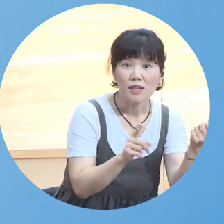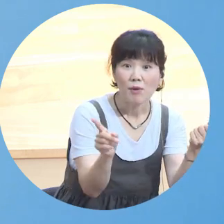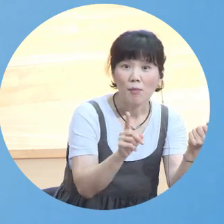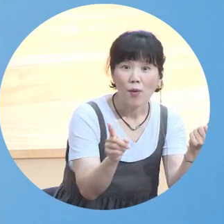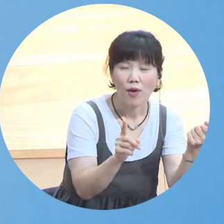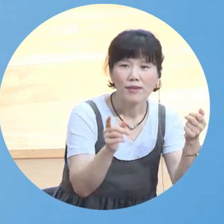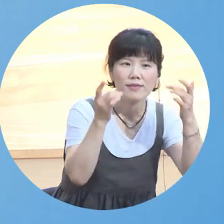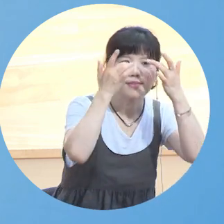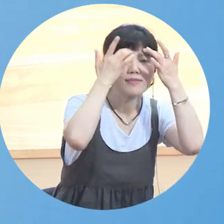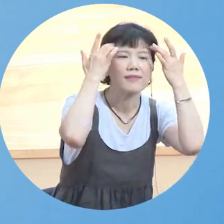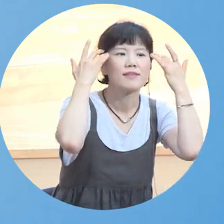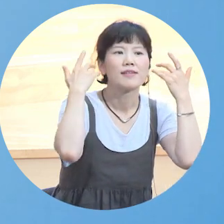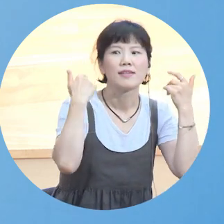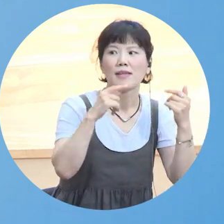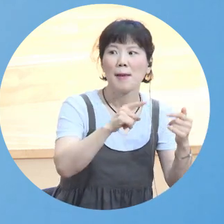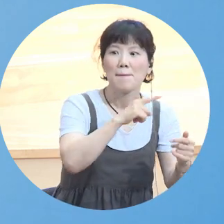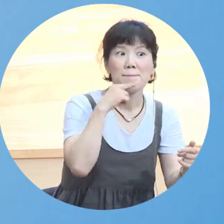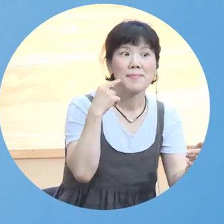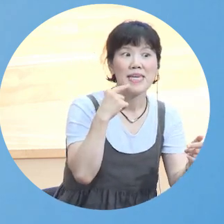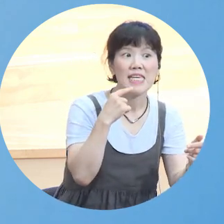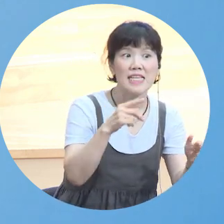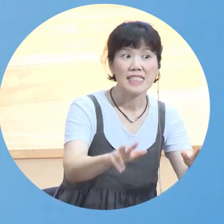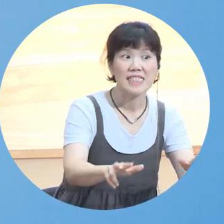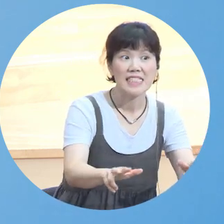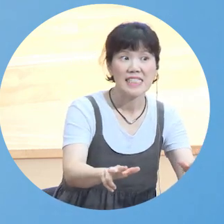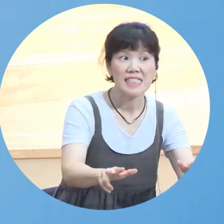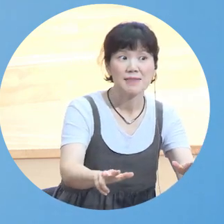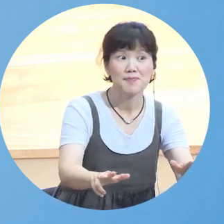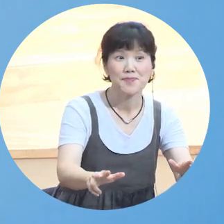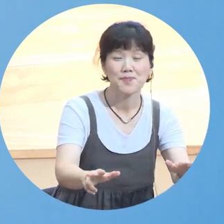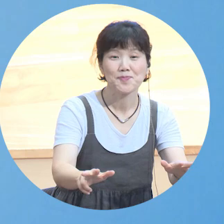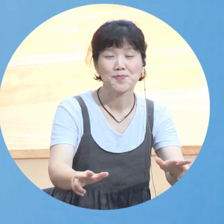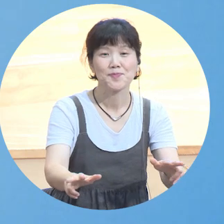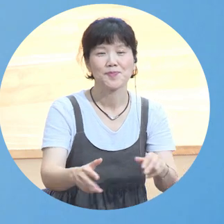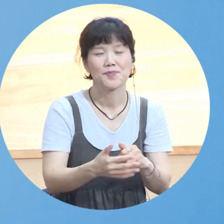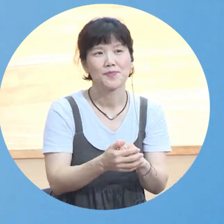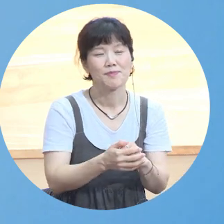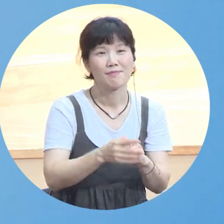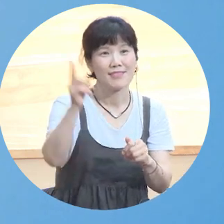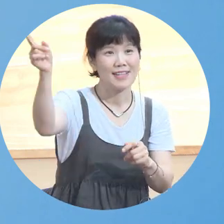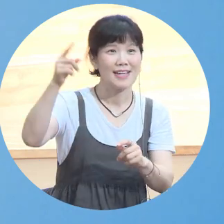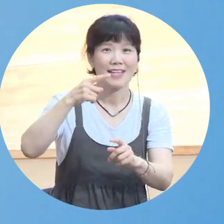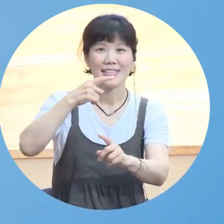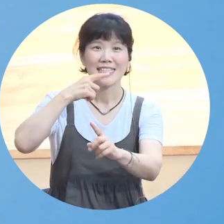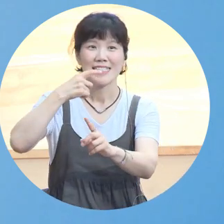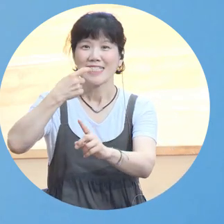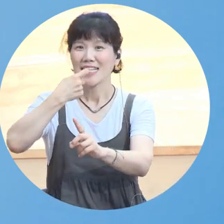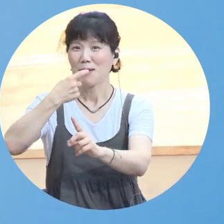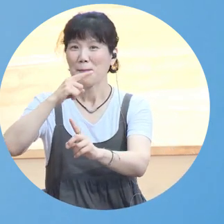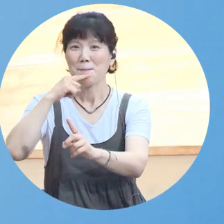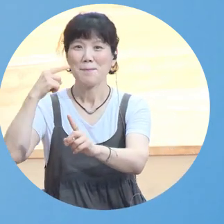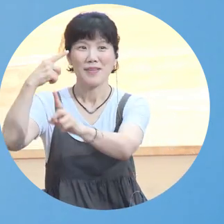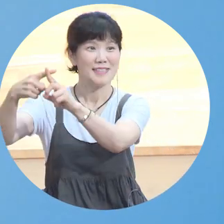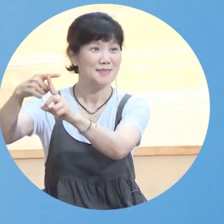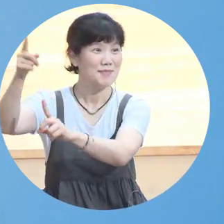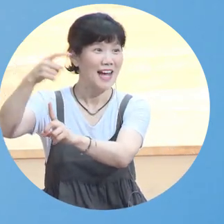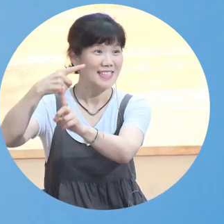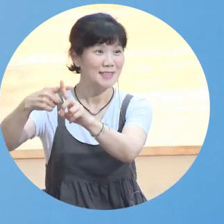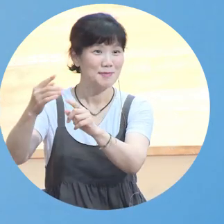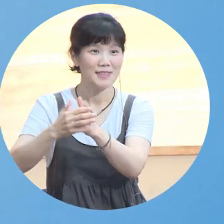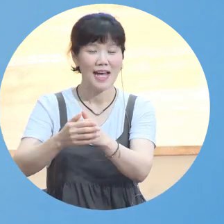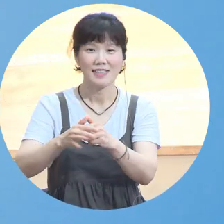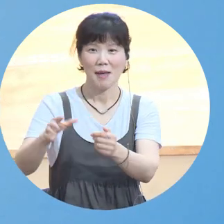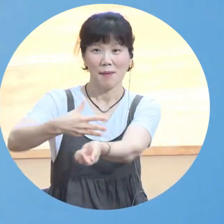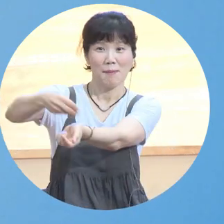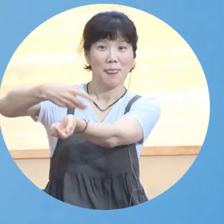피를 지금은 뭐야 저거 뭐에요 그 뭐지 적십자 에서 이렇게 합니다 많은 게 우린 도네이션 합니다 옛날에 ep 를 팔던